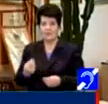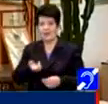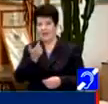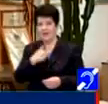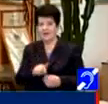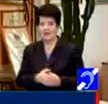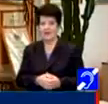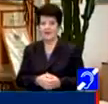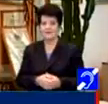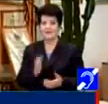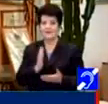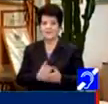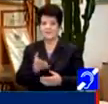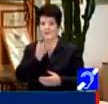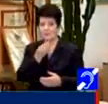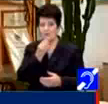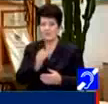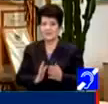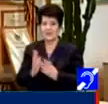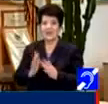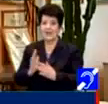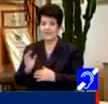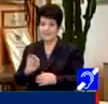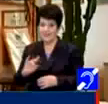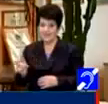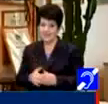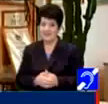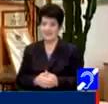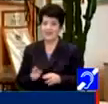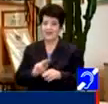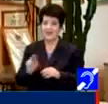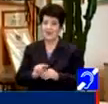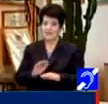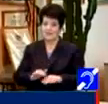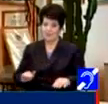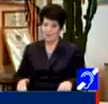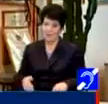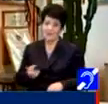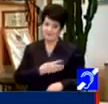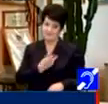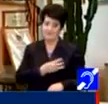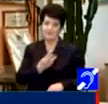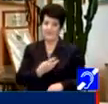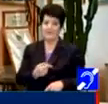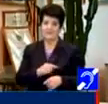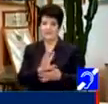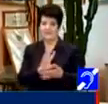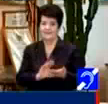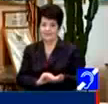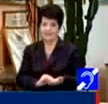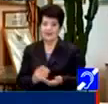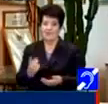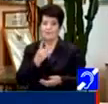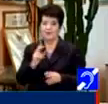elegant, aveau cele mai frumoase grădini, aveau cei mai cuminți și educați copii, fără îndoială că mi-am dorit să le seamăn lor,